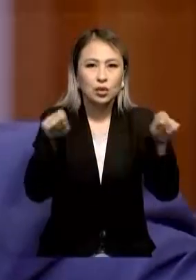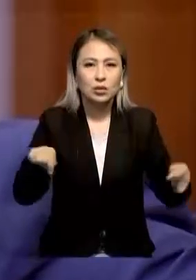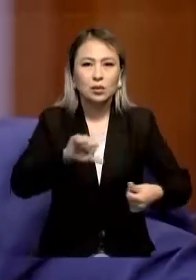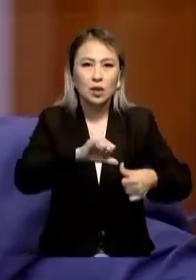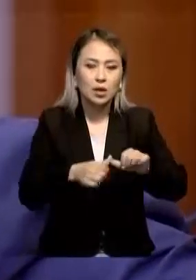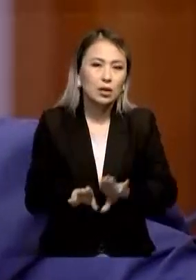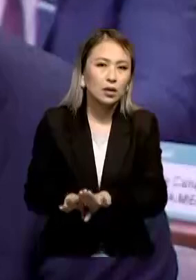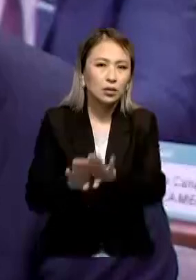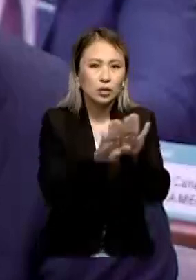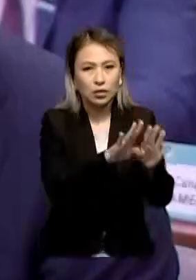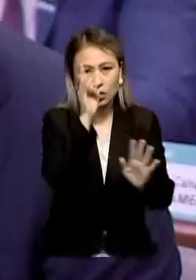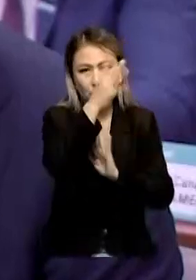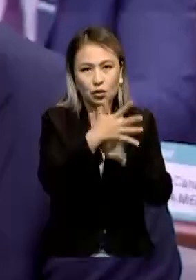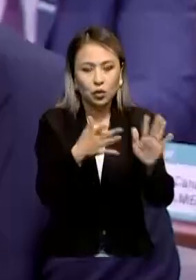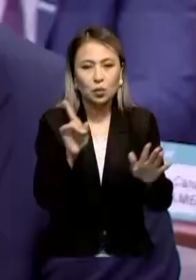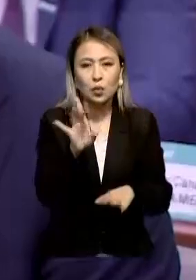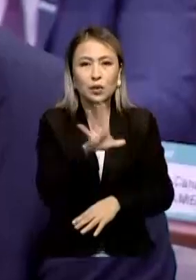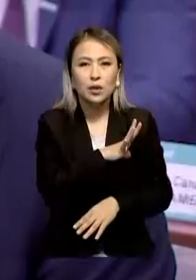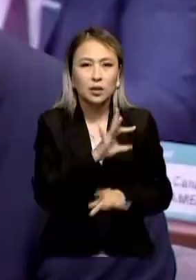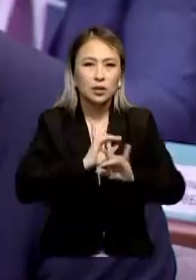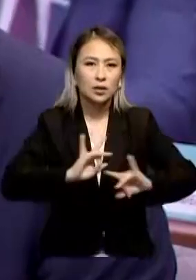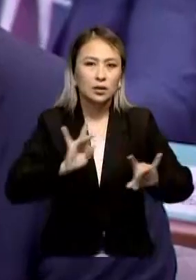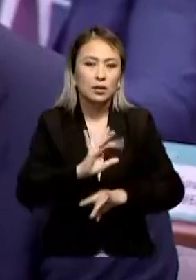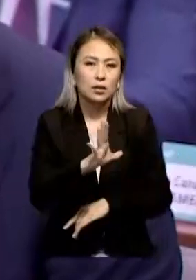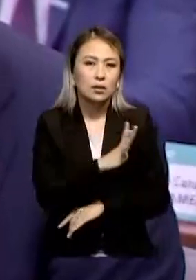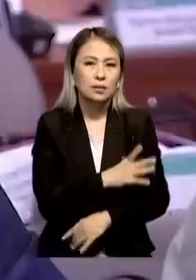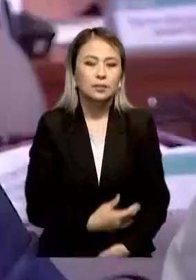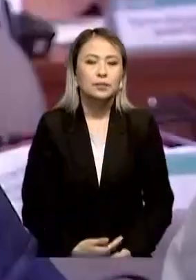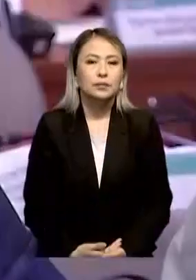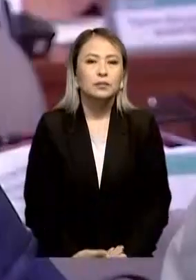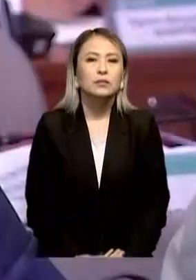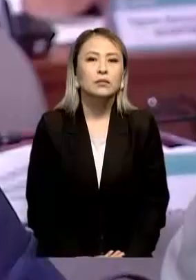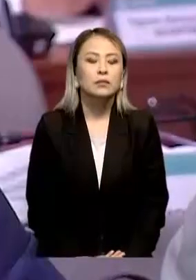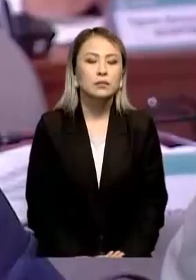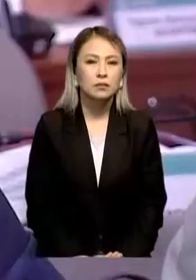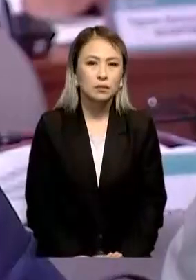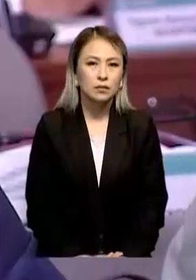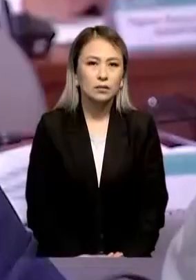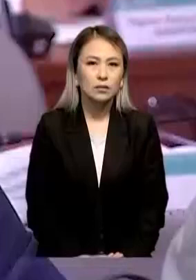ашық, тұрақты және барлығына бірдей түсінікті болуы керек екенін бірнеше рет атап өткен болатын.